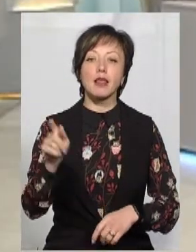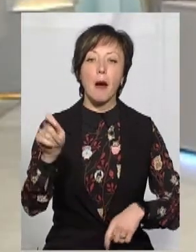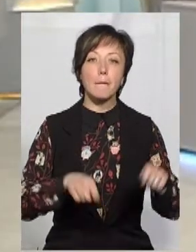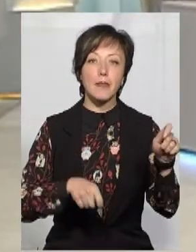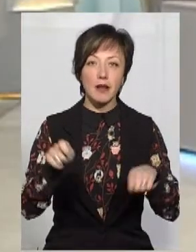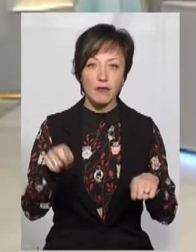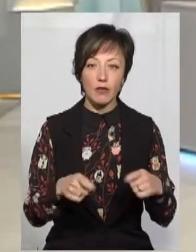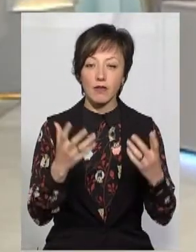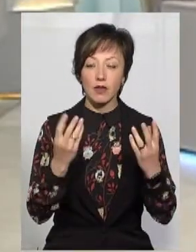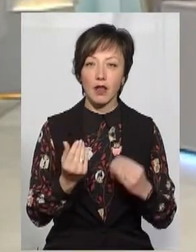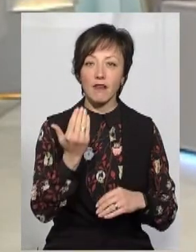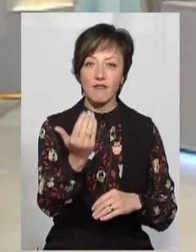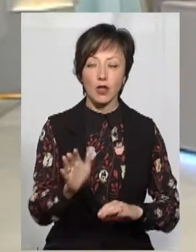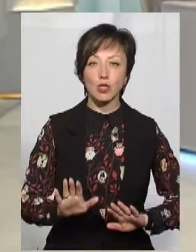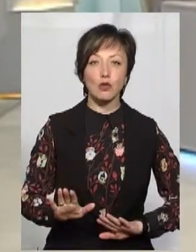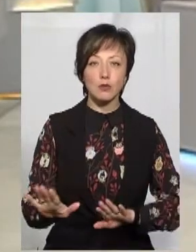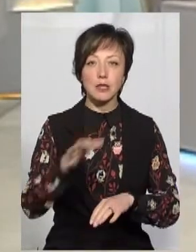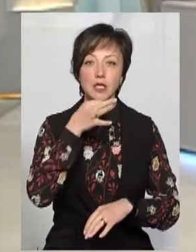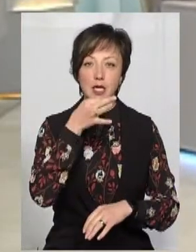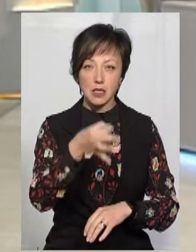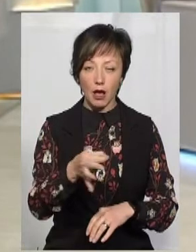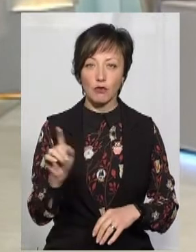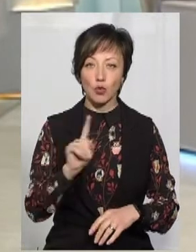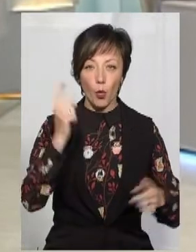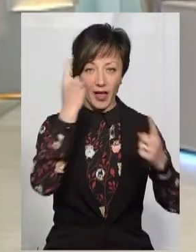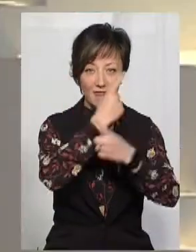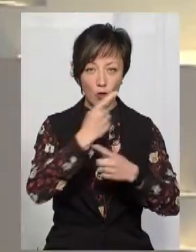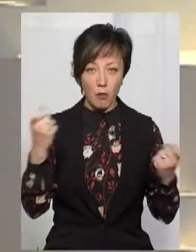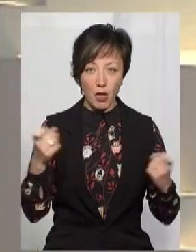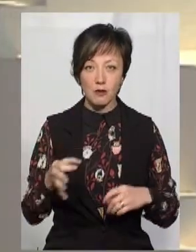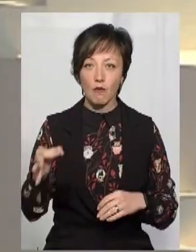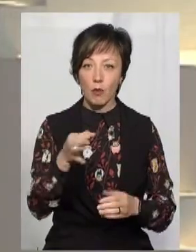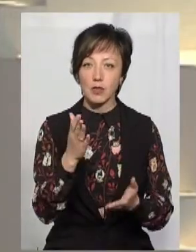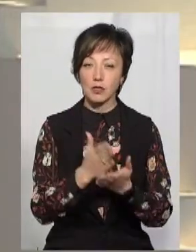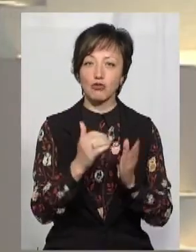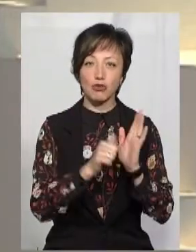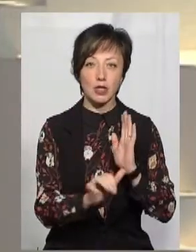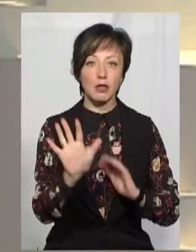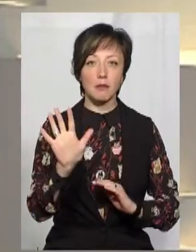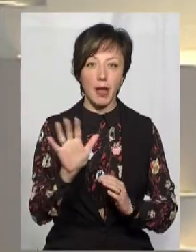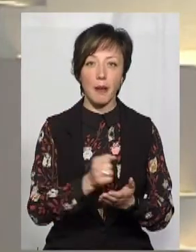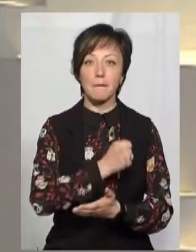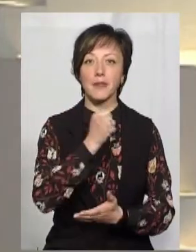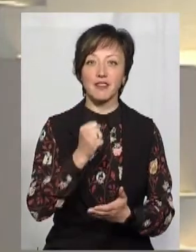Дмитре, заступника Романа Примуша почули, що інформацію про те, що в області 65 підтверджених